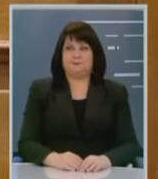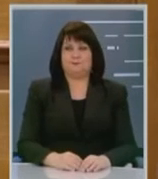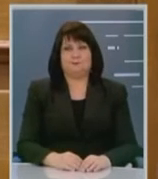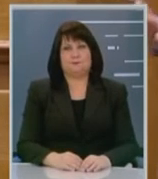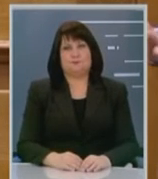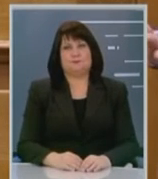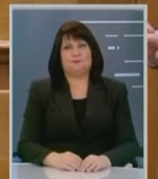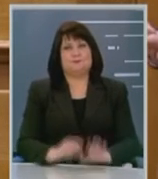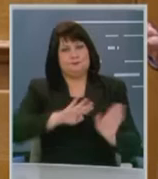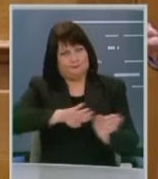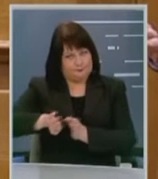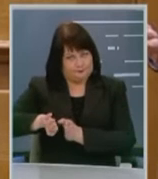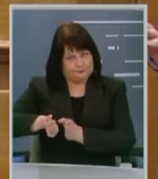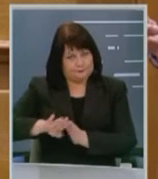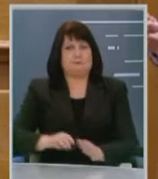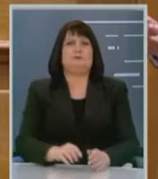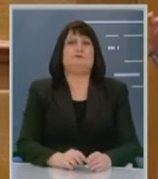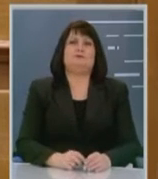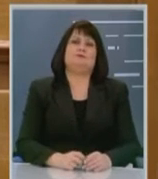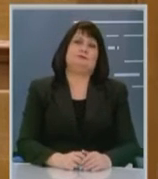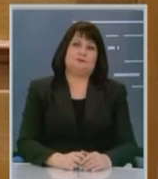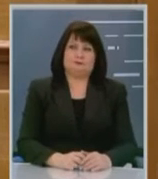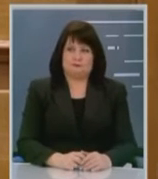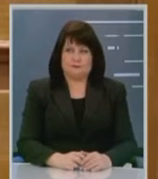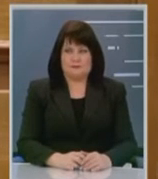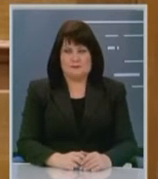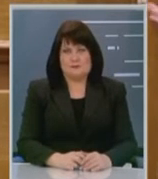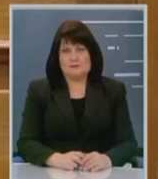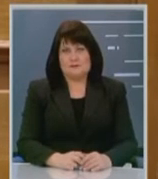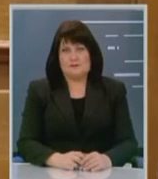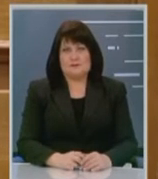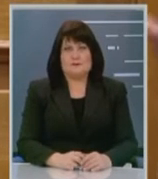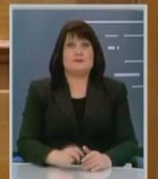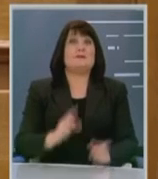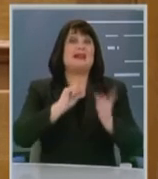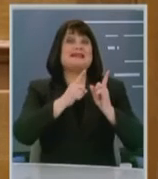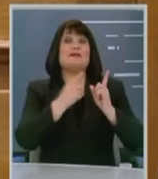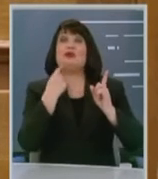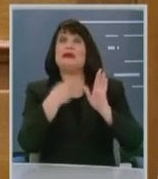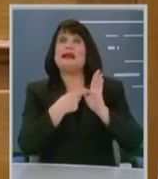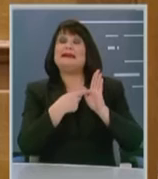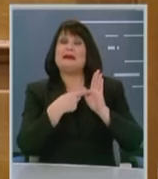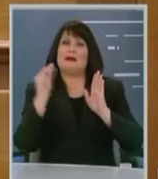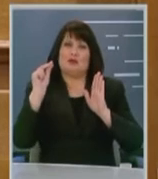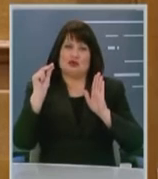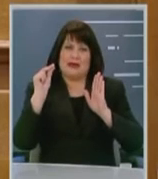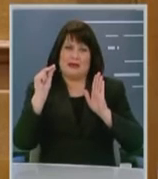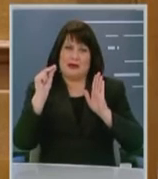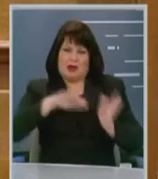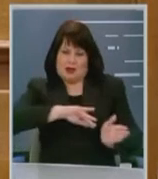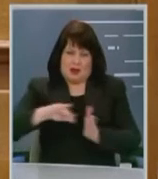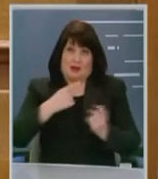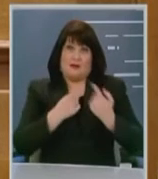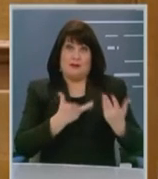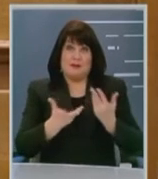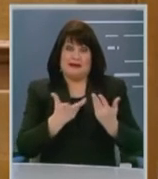Αφήνω αυτό που έλεγε η δέσμευση, η συμφωνία και το διαπραγματευτήκαμε, να πάμε στο